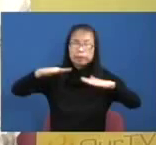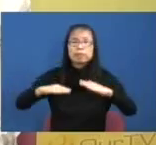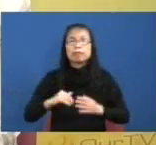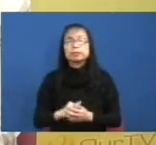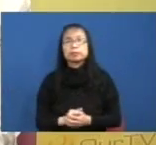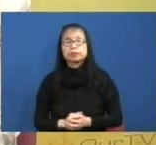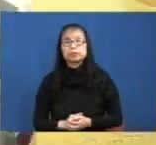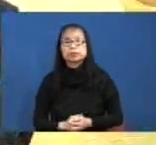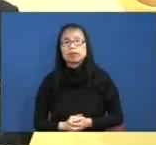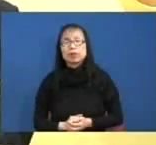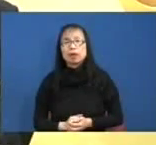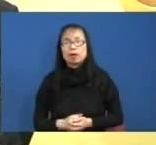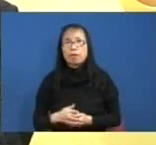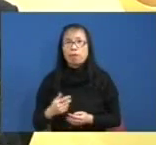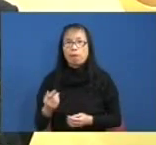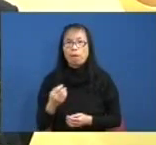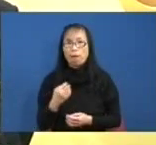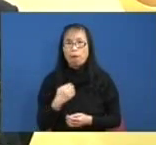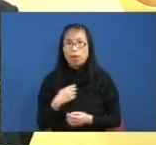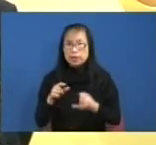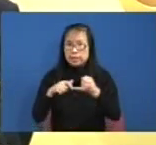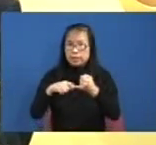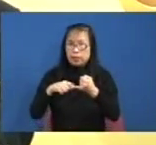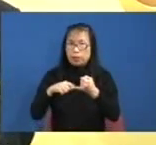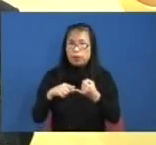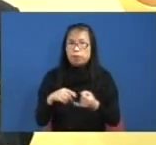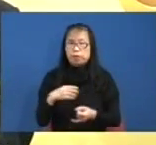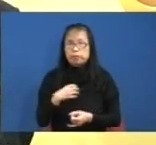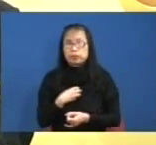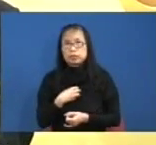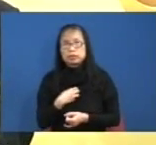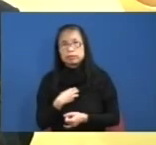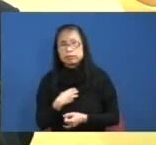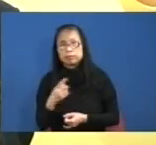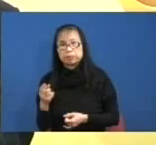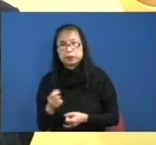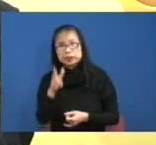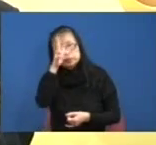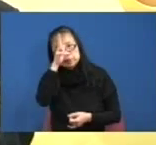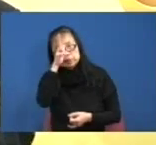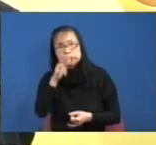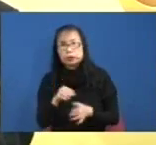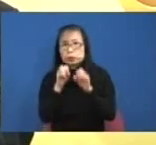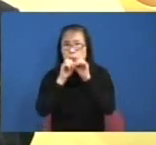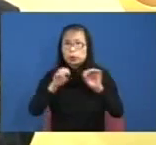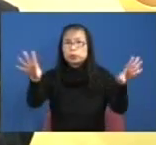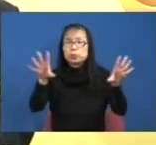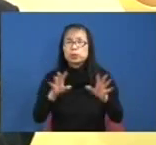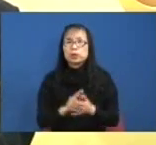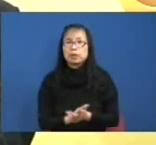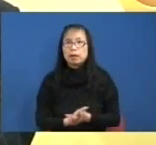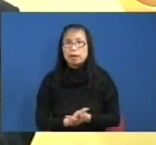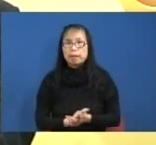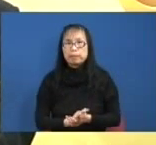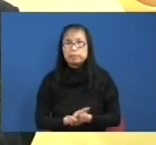咯。 這個呢，咁其實即係初初我反而我個人認為啦，政府所初初推出嘅時候呢，亦都唔